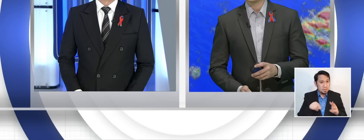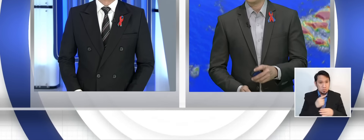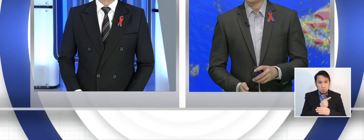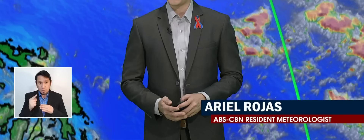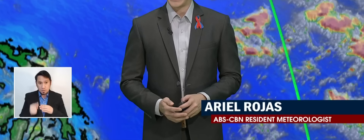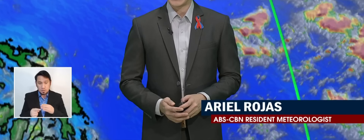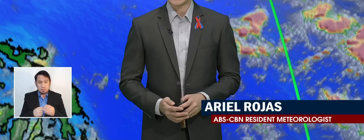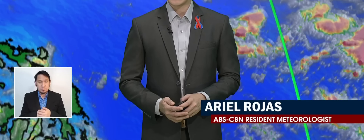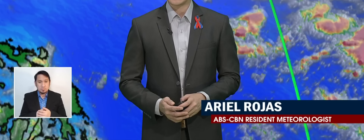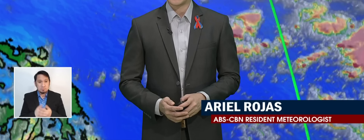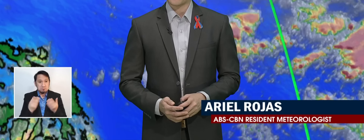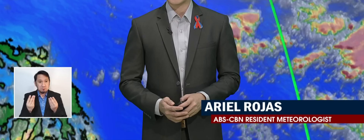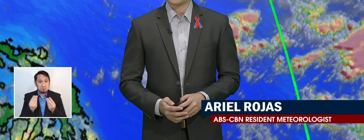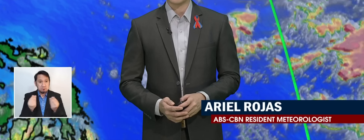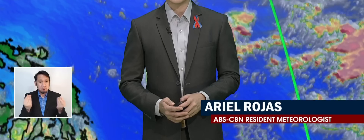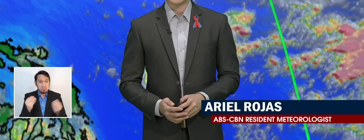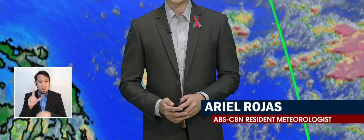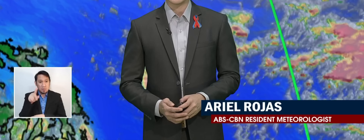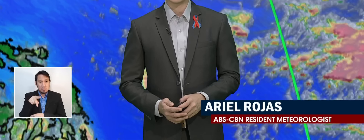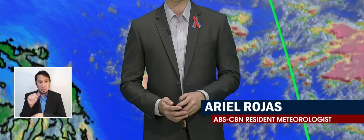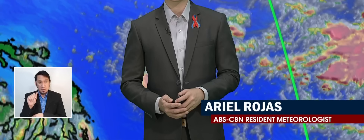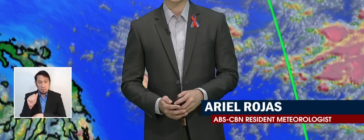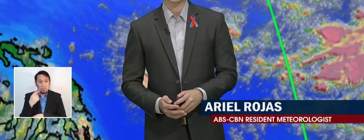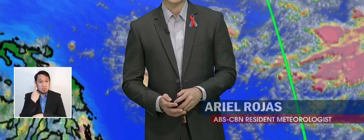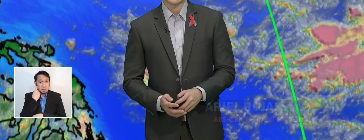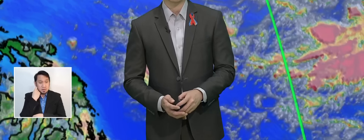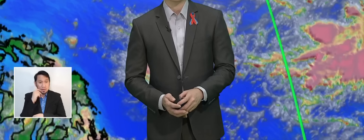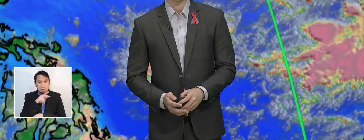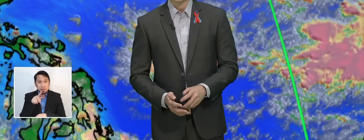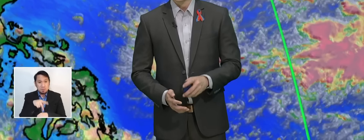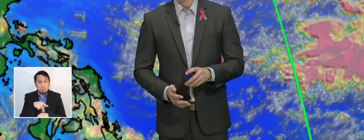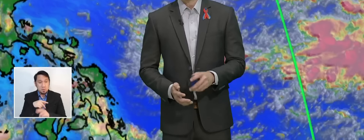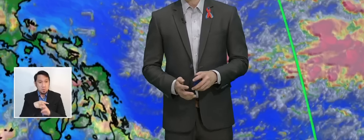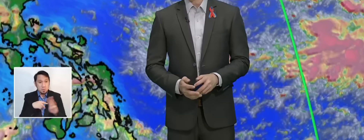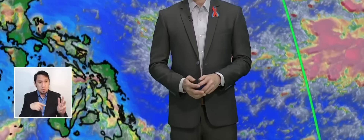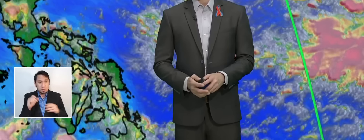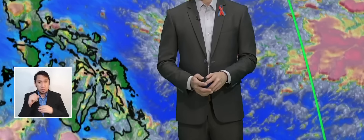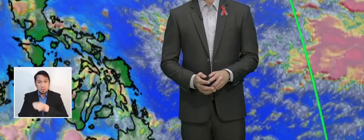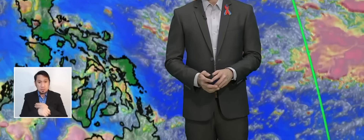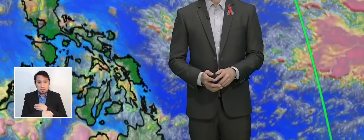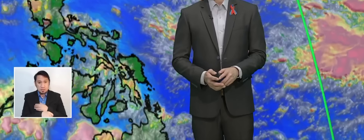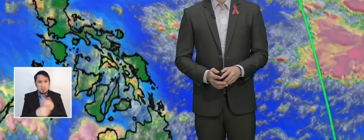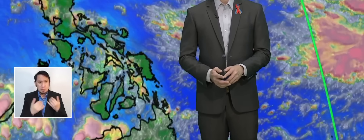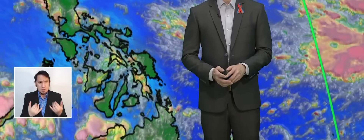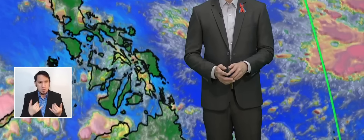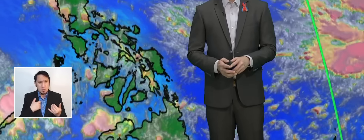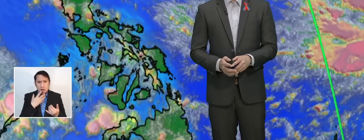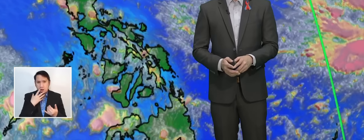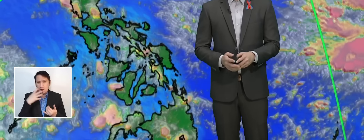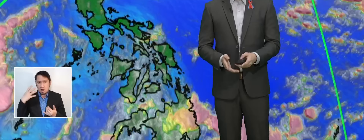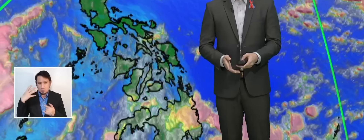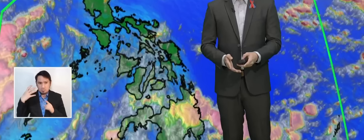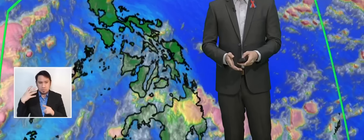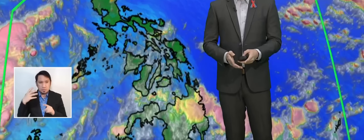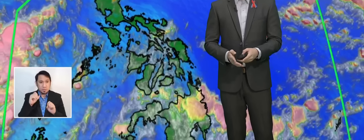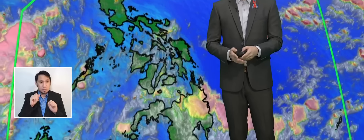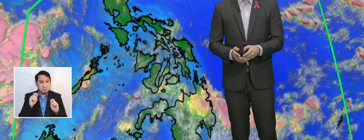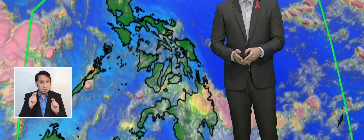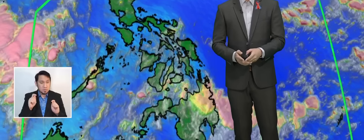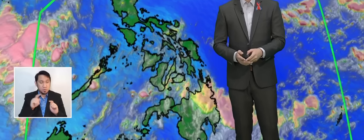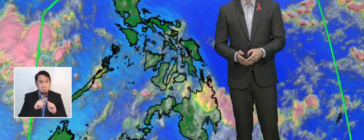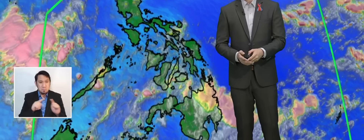ang low pressure area sa gitna ng West Philippine Sea kaninang alas 2 ng hapon. Maaraw naman sa malaking bahagi ng bansa sa Sabado, bukas po yan,